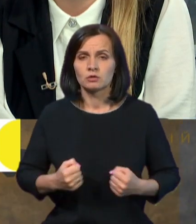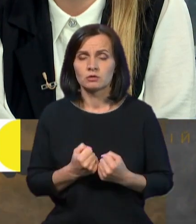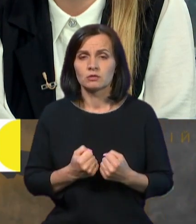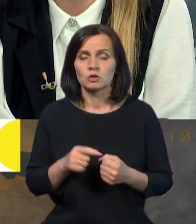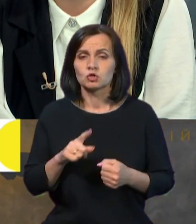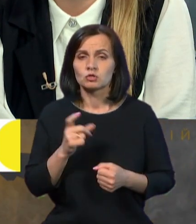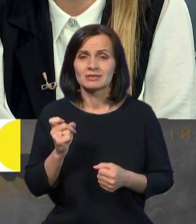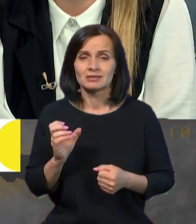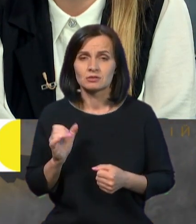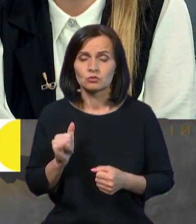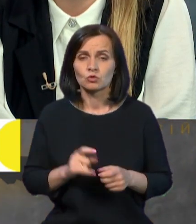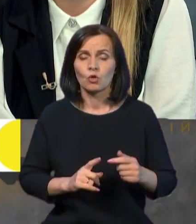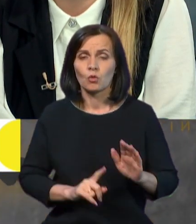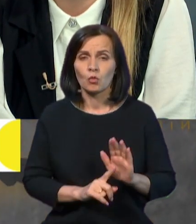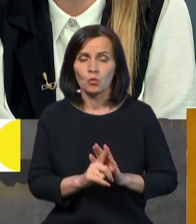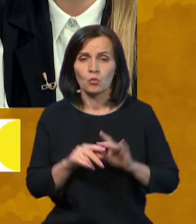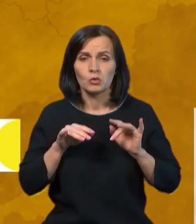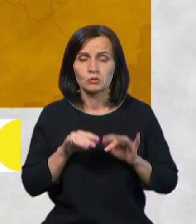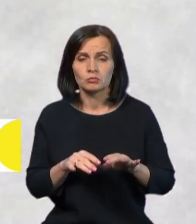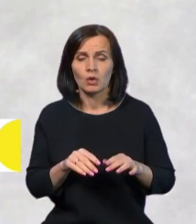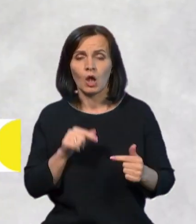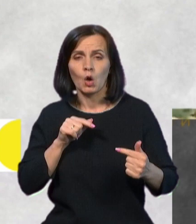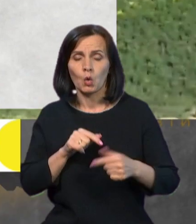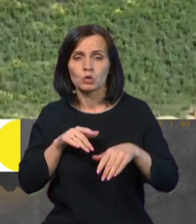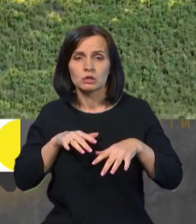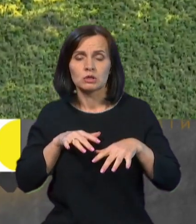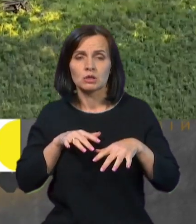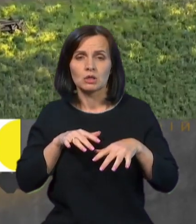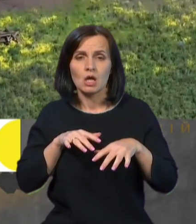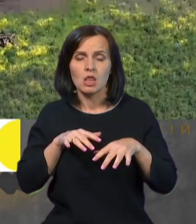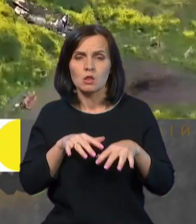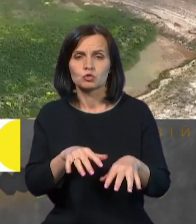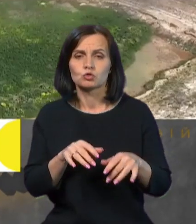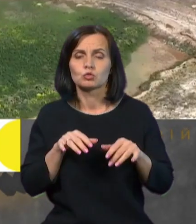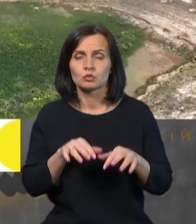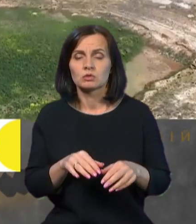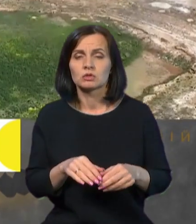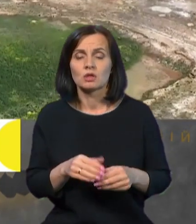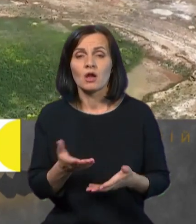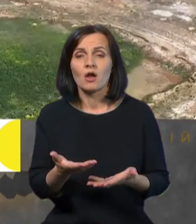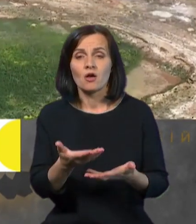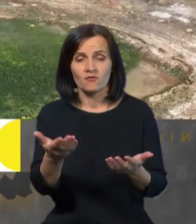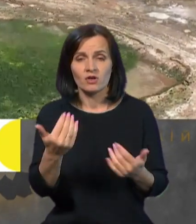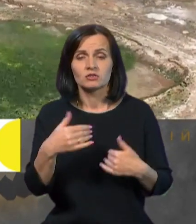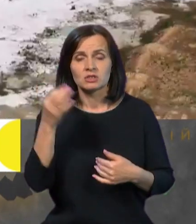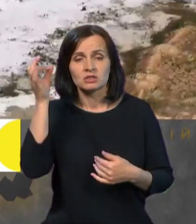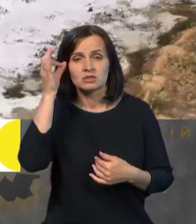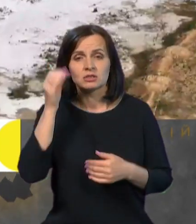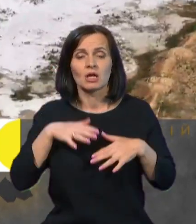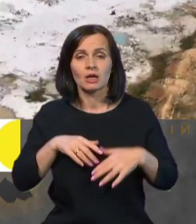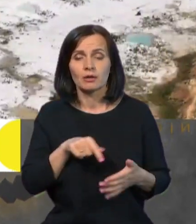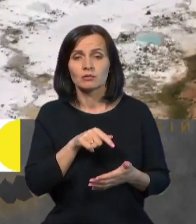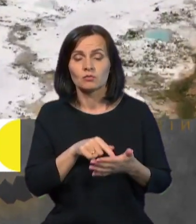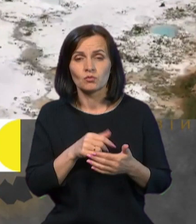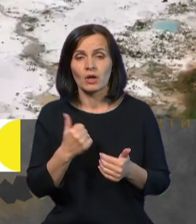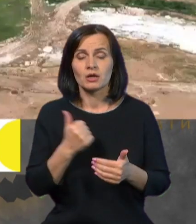почали здійснювати певні контрнаступальні дії. Друге, ви вже згадали Кримський Титан, дякую вам. За тиждень